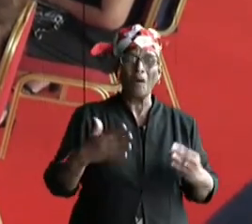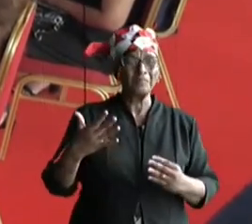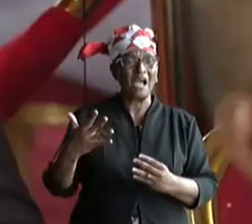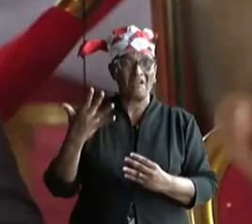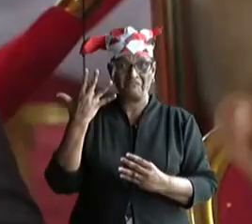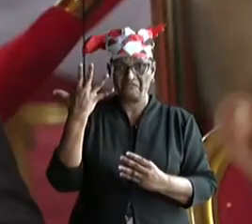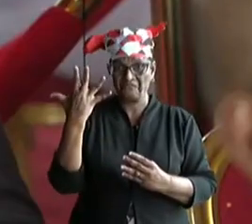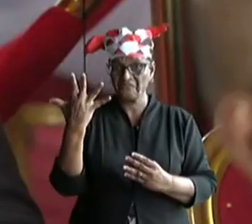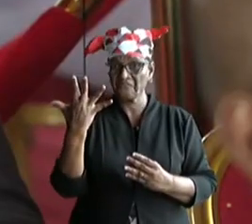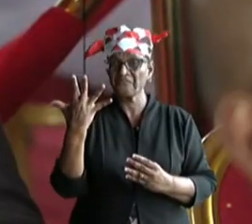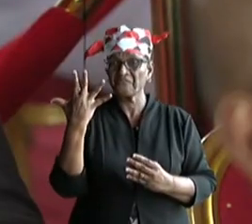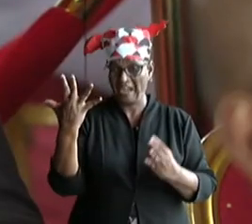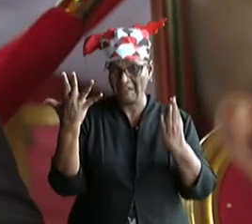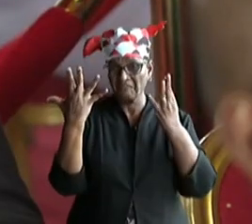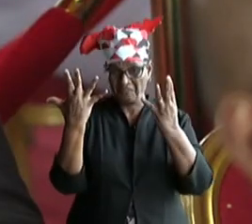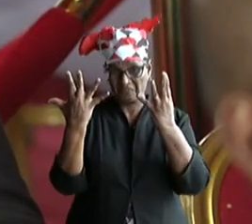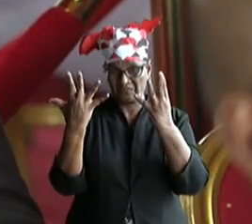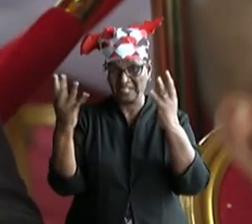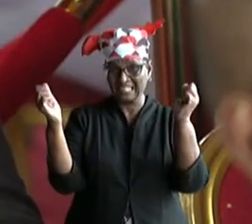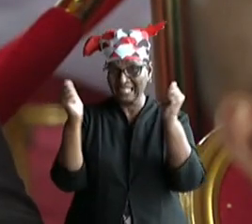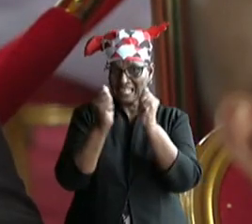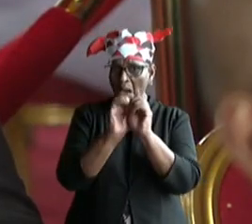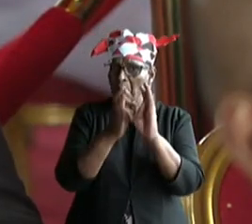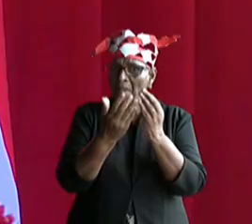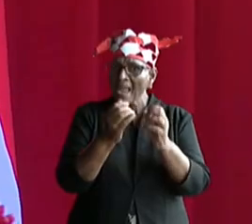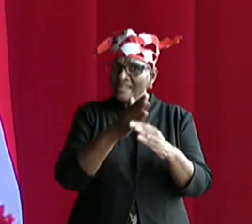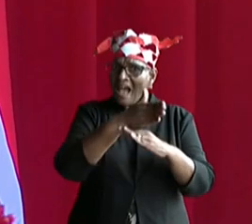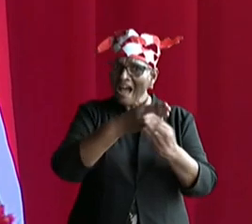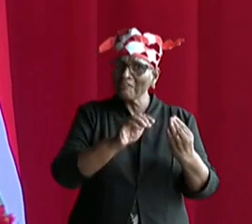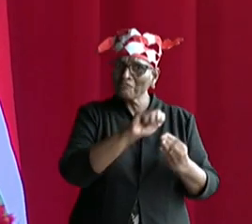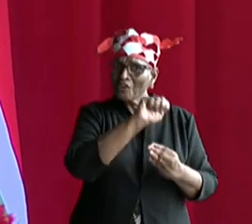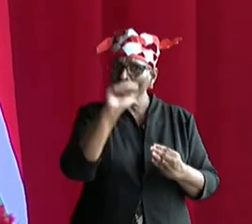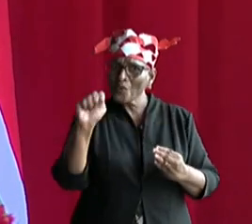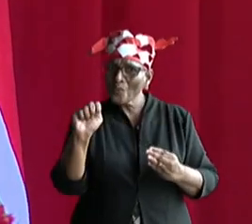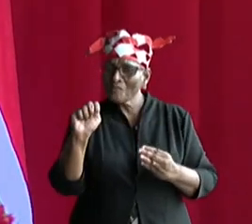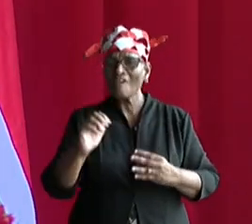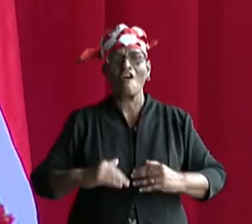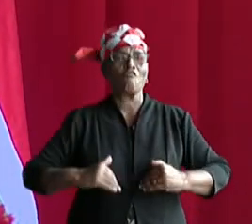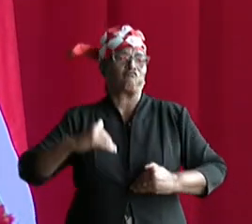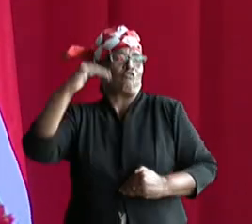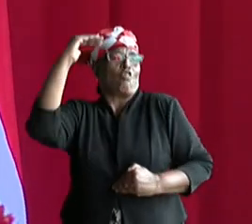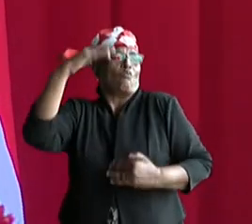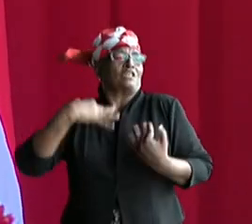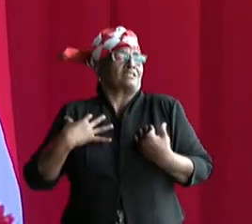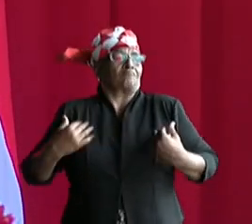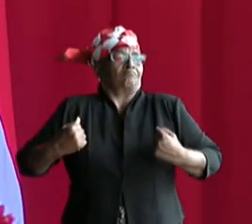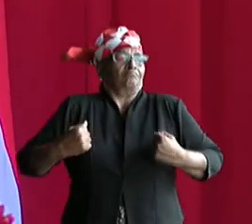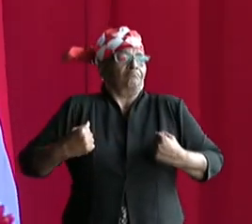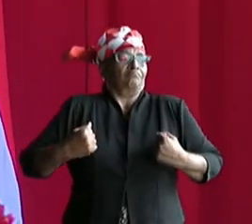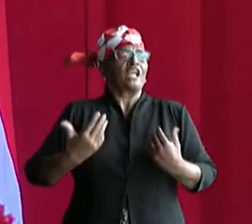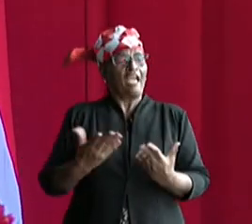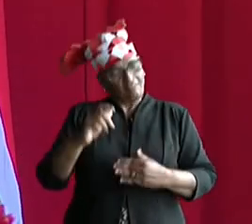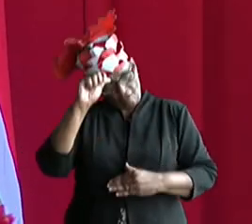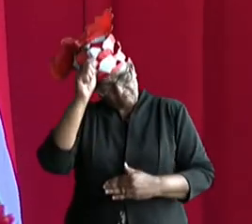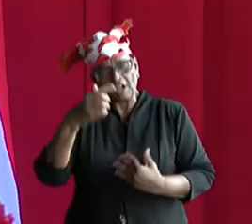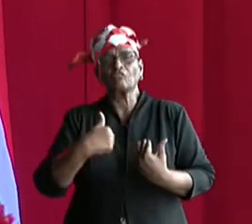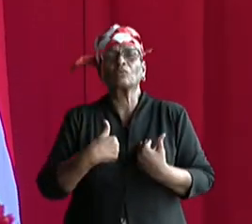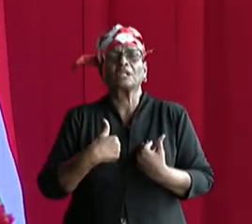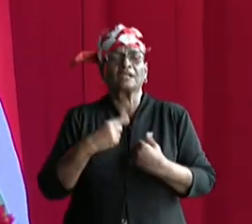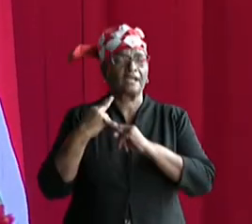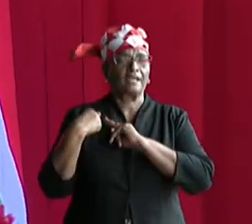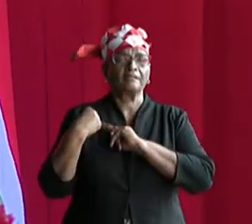45 jaar, bijna een halve eeuw, op volwassen wijze en met verantwoordelijkheid